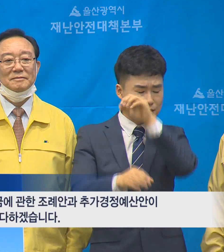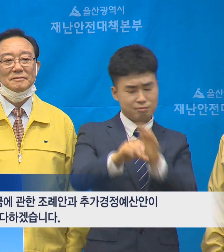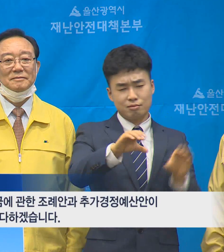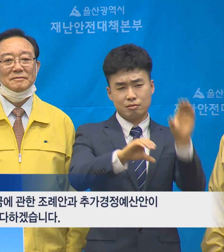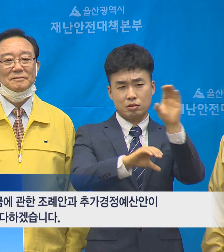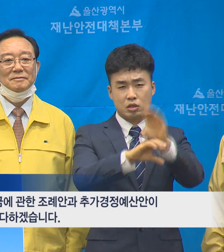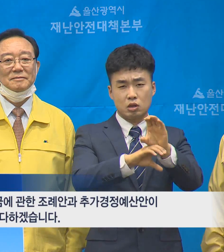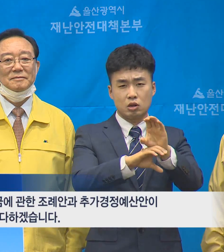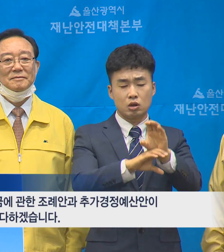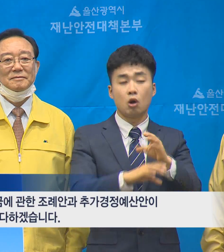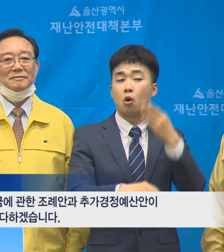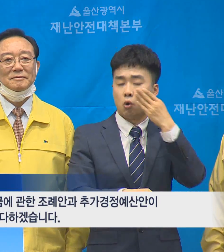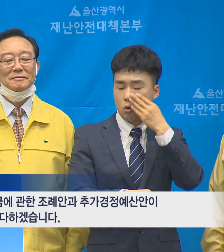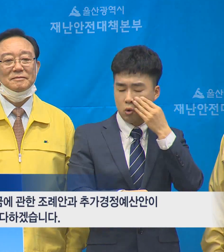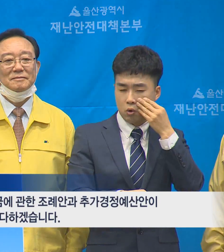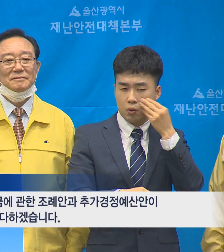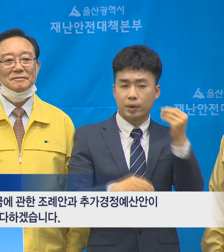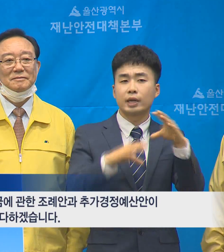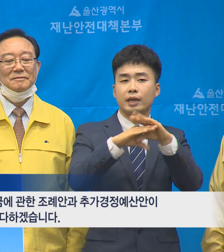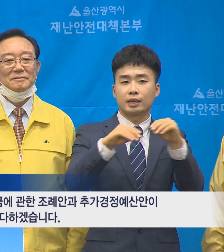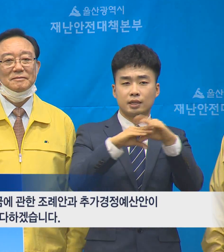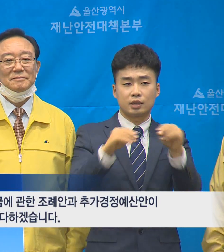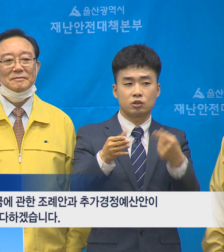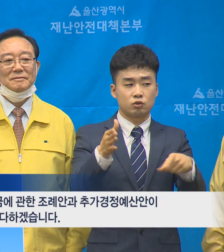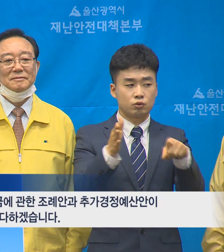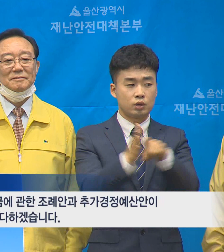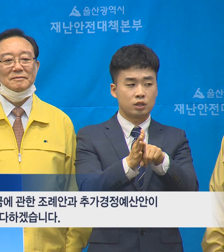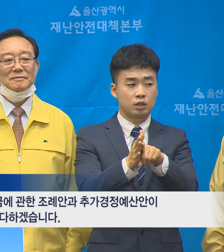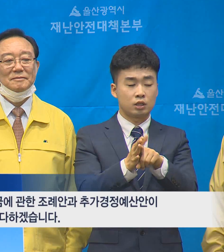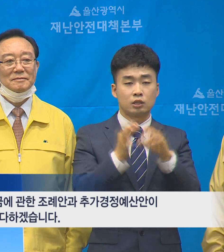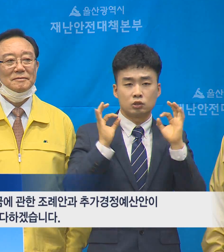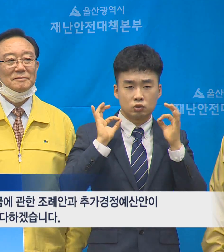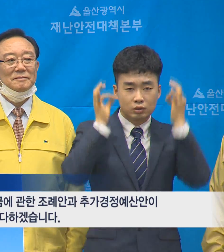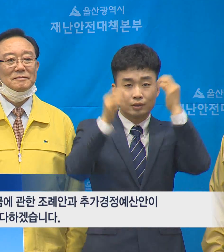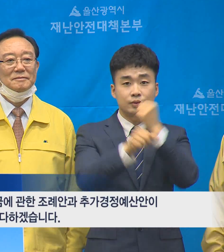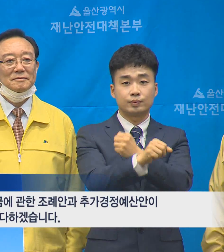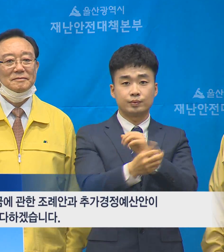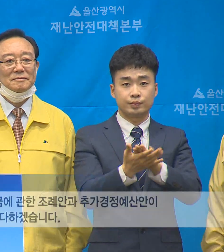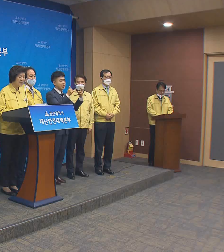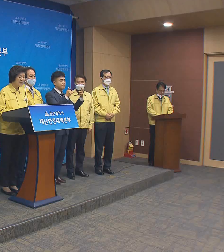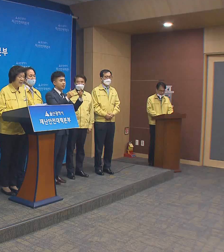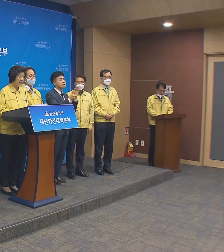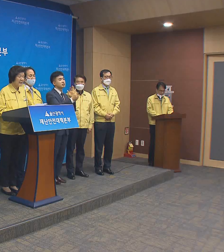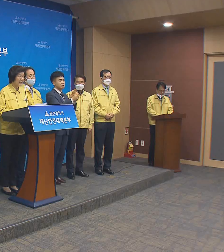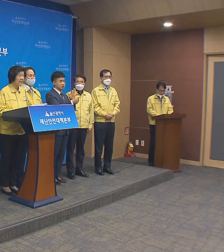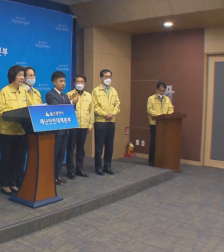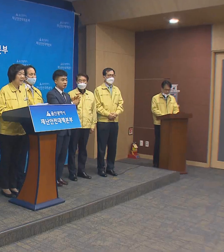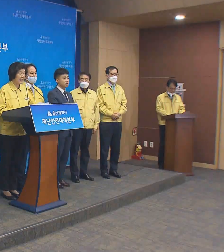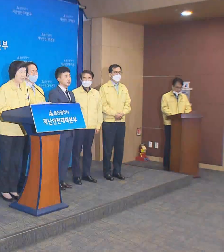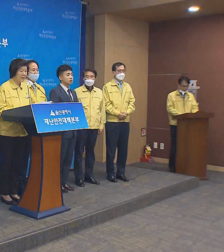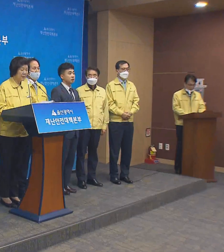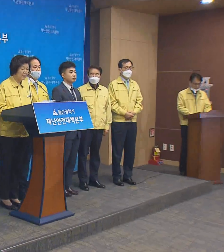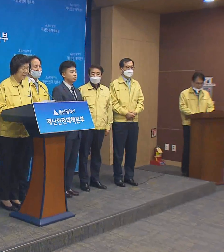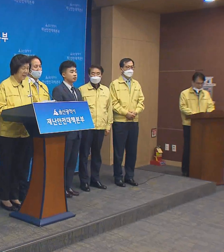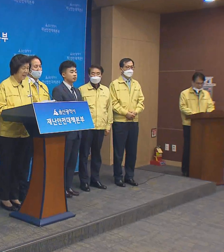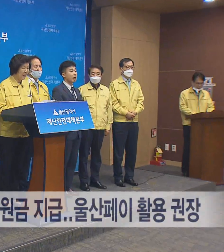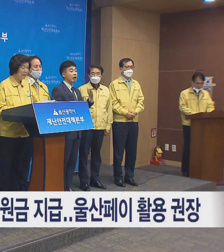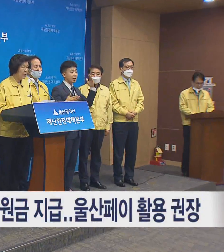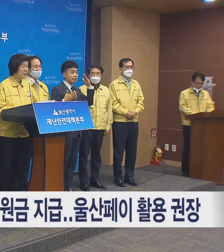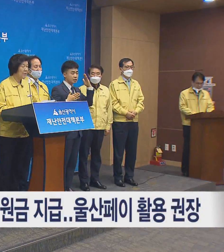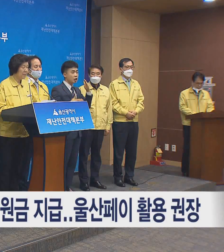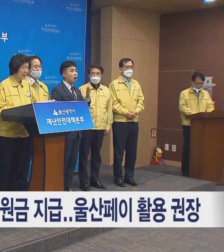추가경정예산안이 원만하게 잘 처리될 수 있도록 최선을 다하도록 하겠습니다. 지원금 지급은